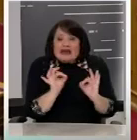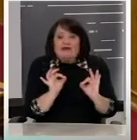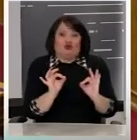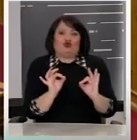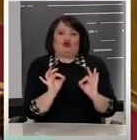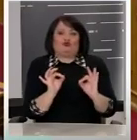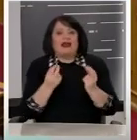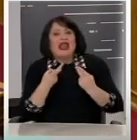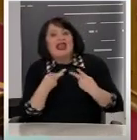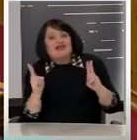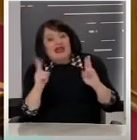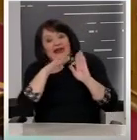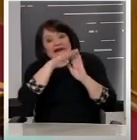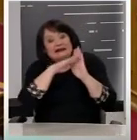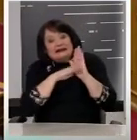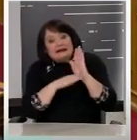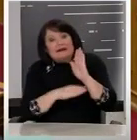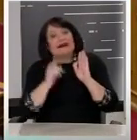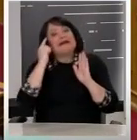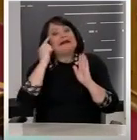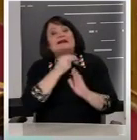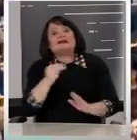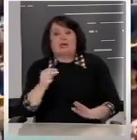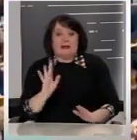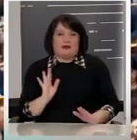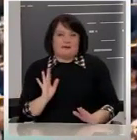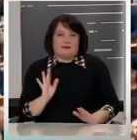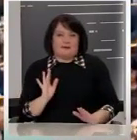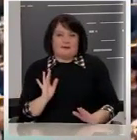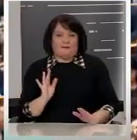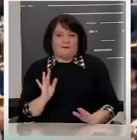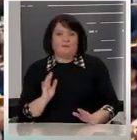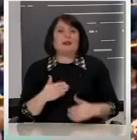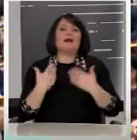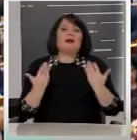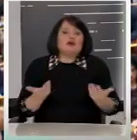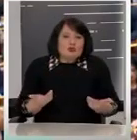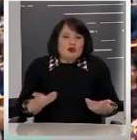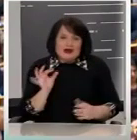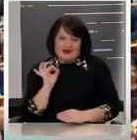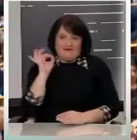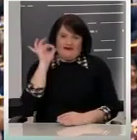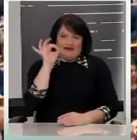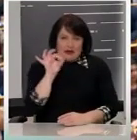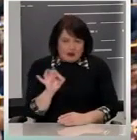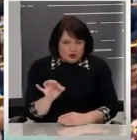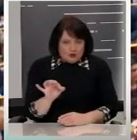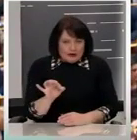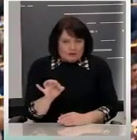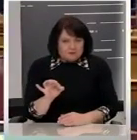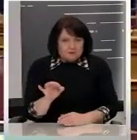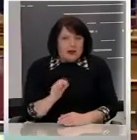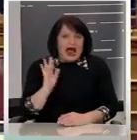βαθμούς ελευθερίας και πώς το κατανοούμε αυτό. Και τώρα φτάνουμε στο αν